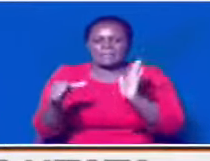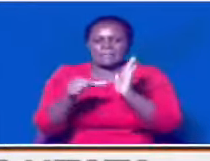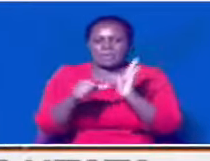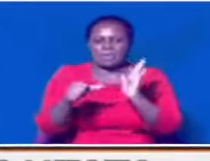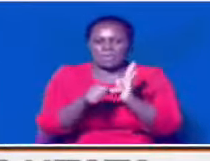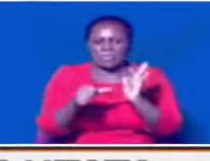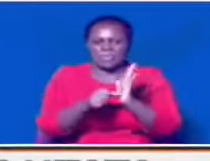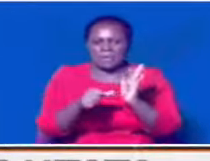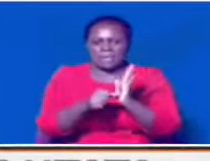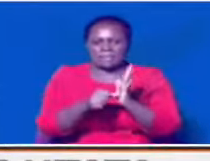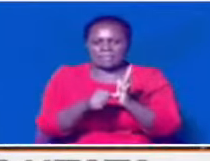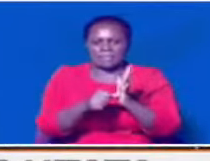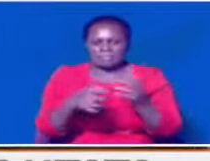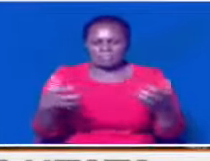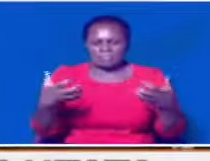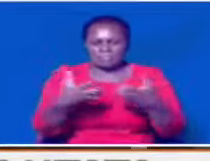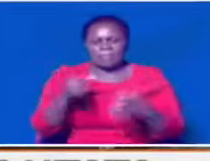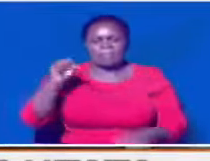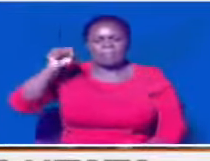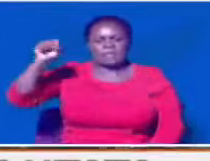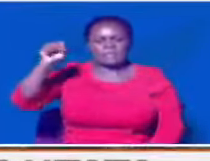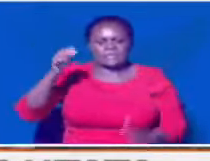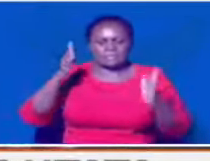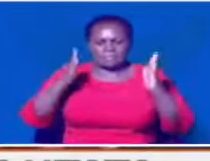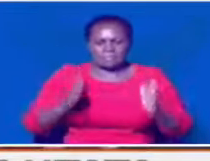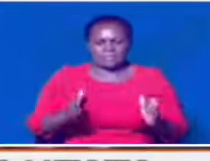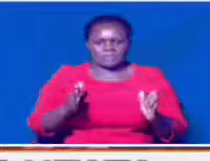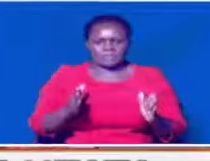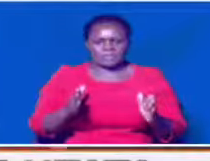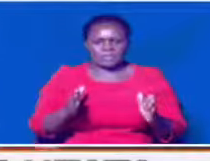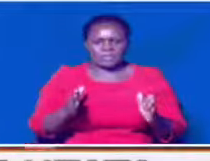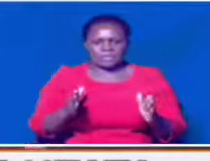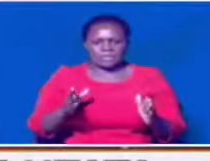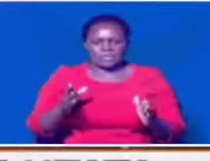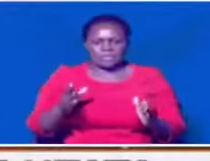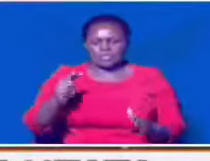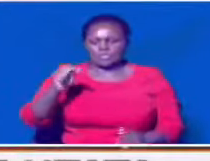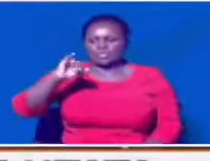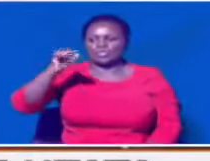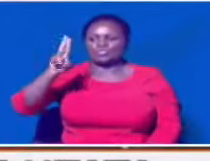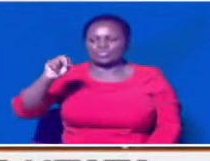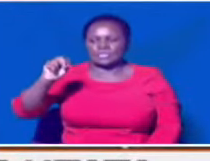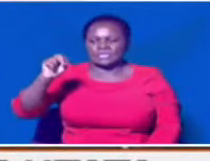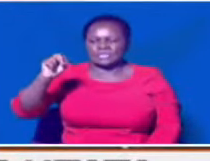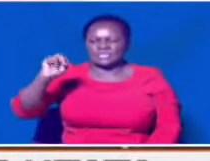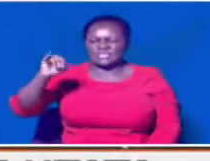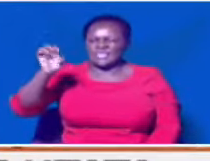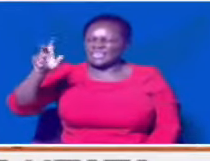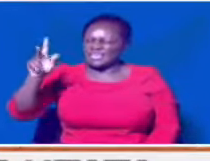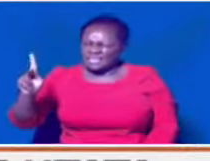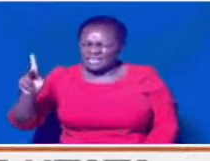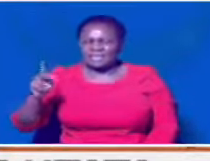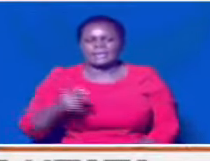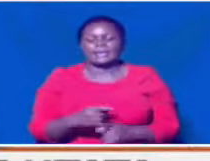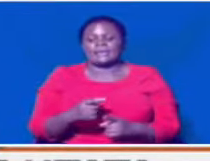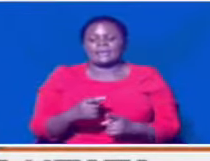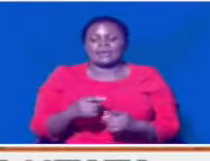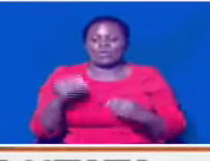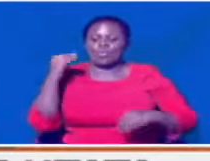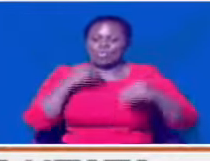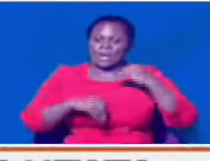uzi unayoiunganisha maisha mwanasiasa huyu wa baraza la wazee la Njuri Njeke, Franklin Mithika Linturi. Ingawa